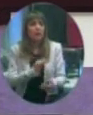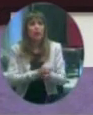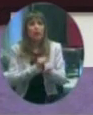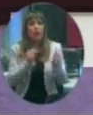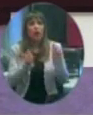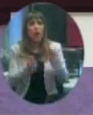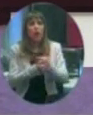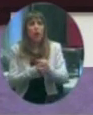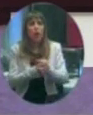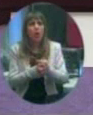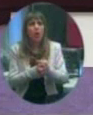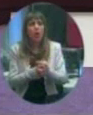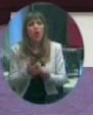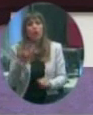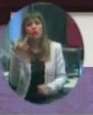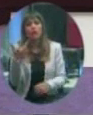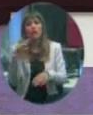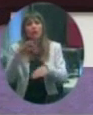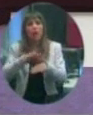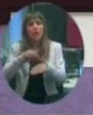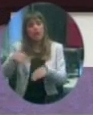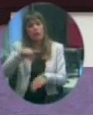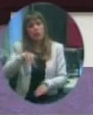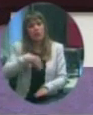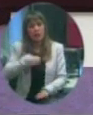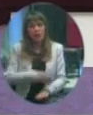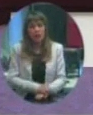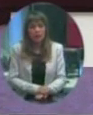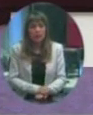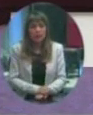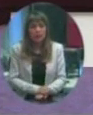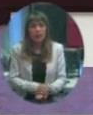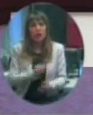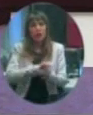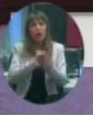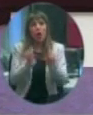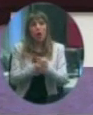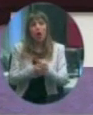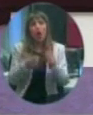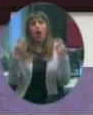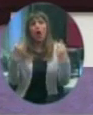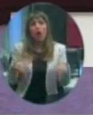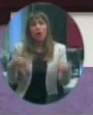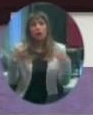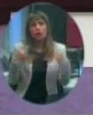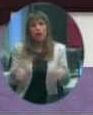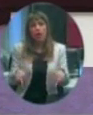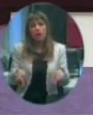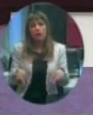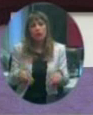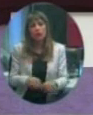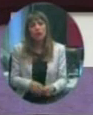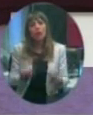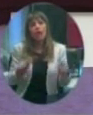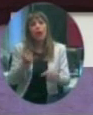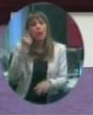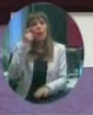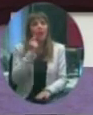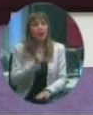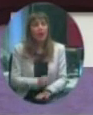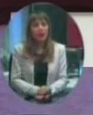יש שלושה רופאים שמסכימים, או שיש חשש לאירוע פלילי,